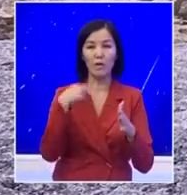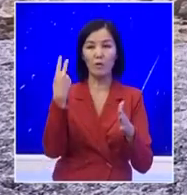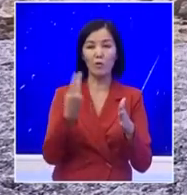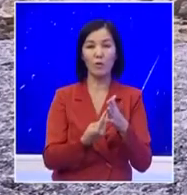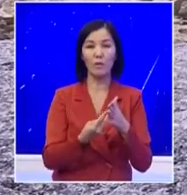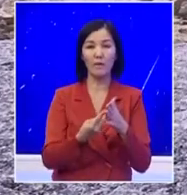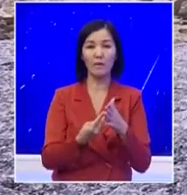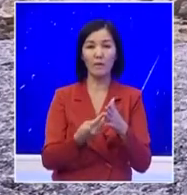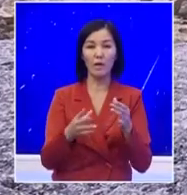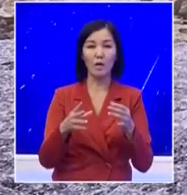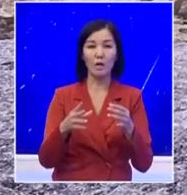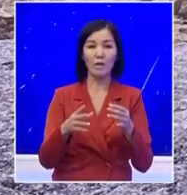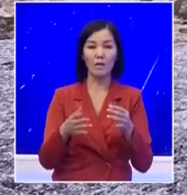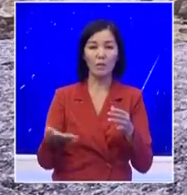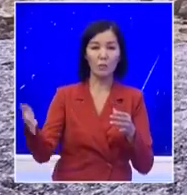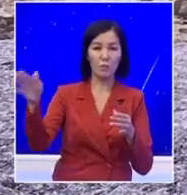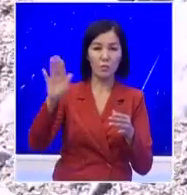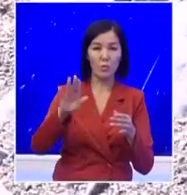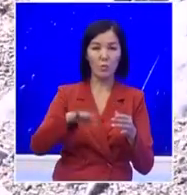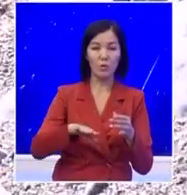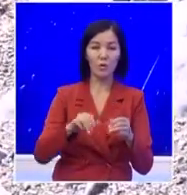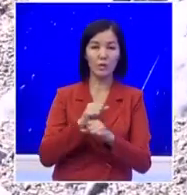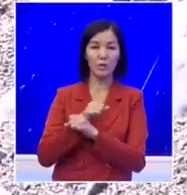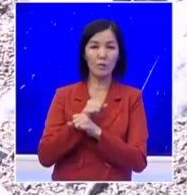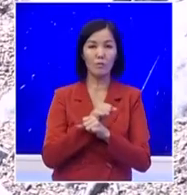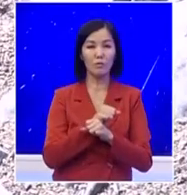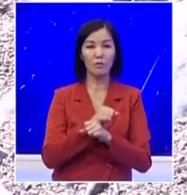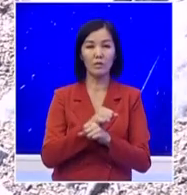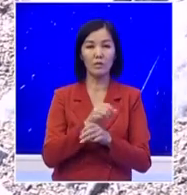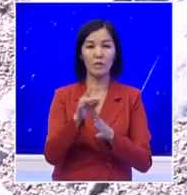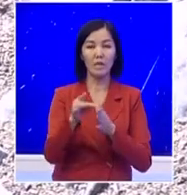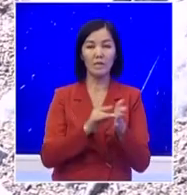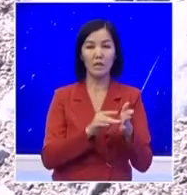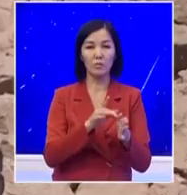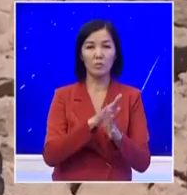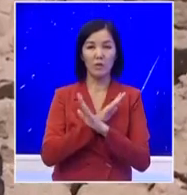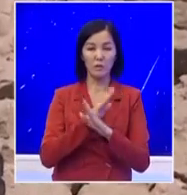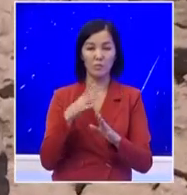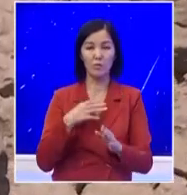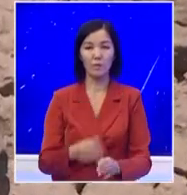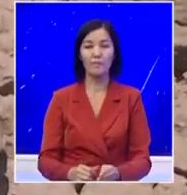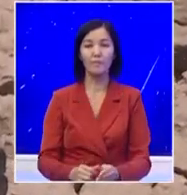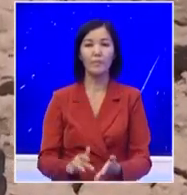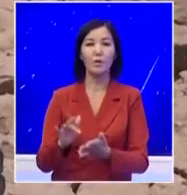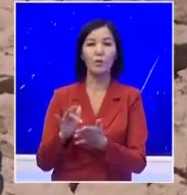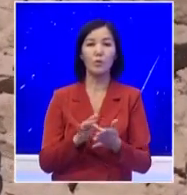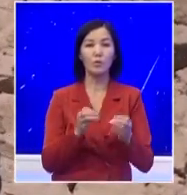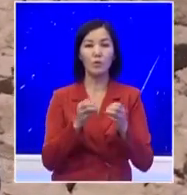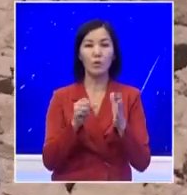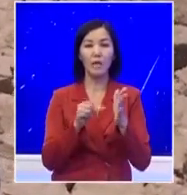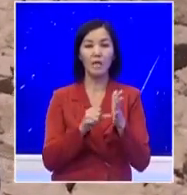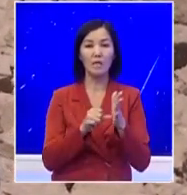астында қалған. Өкінішке қарай демалушы оқиға орнында мерт болды. Турист небәрі 16 жаста